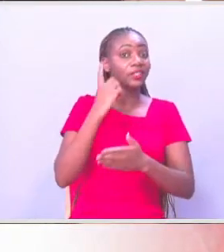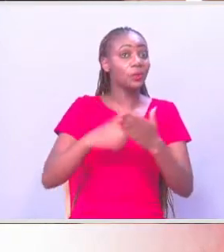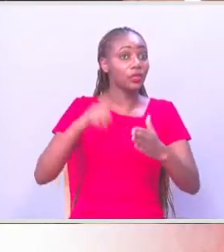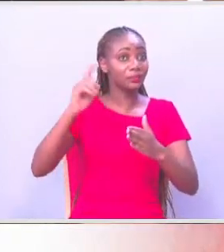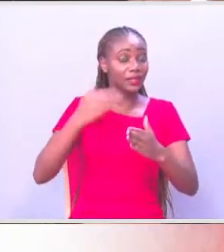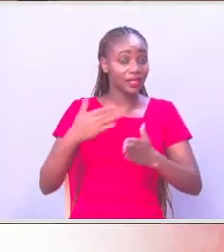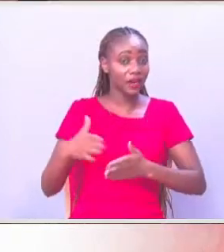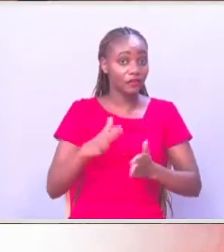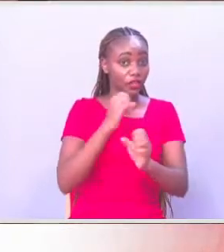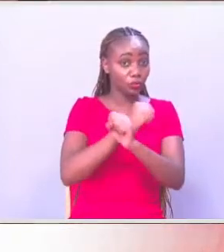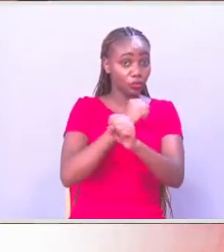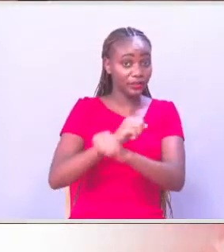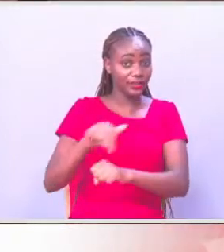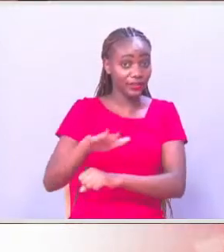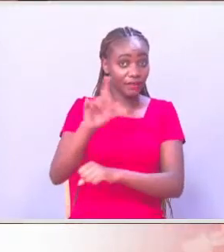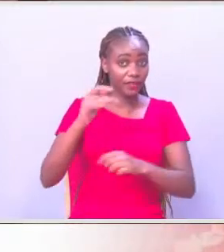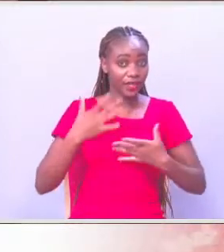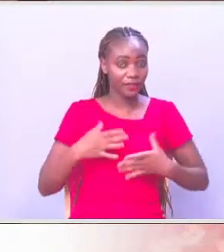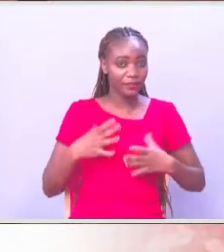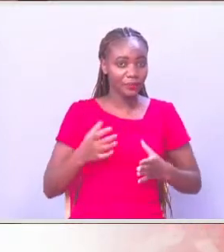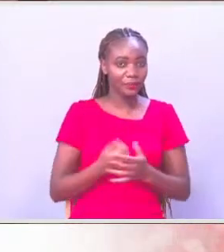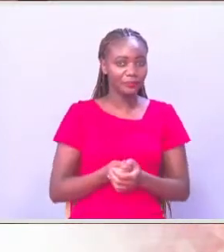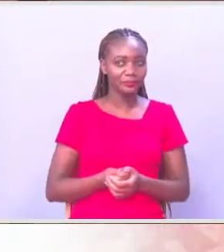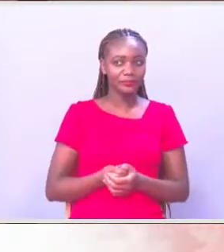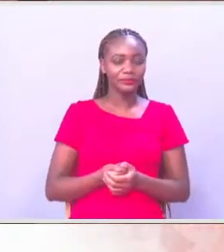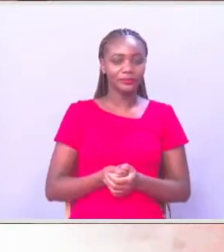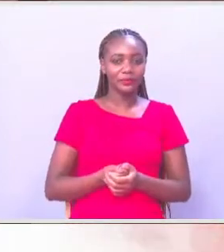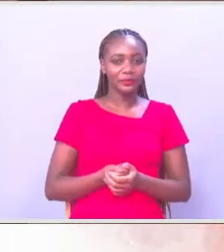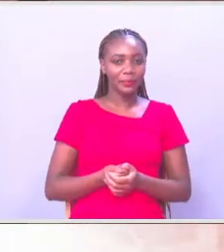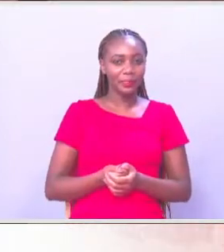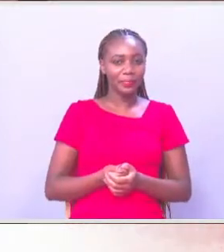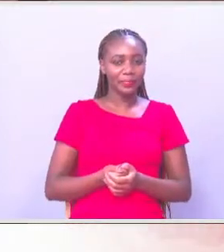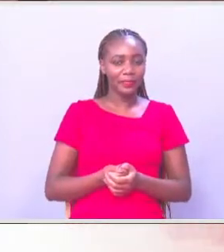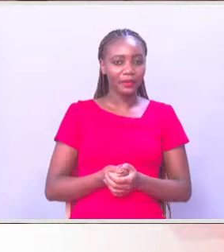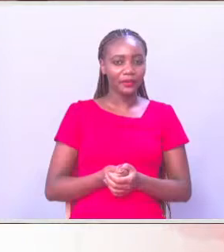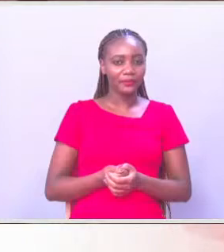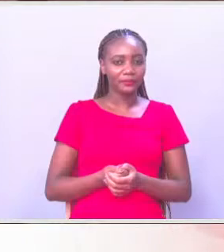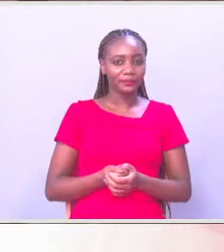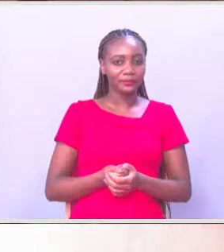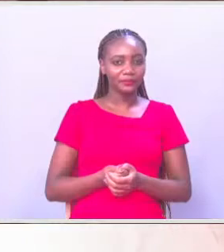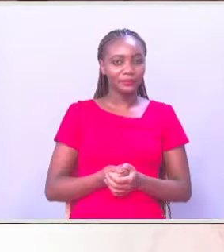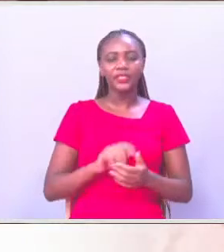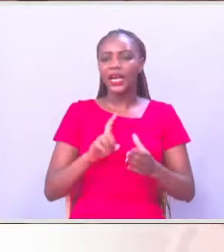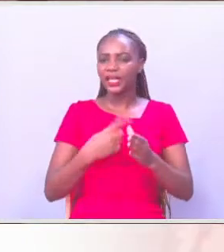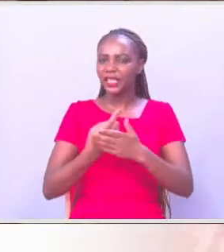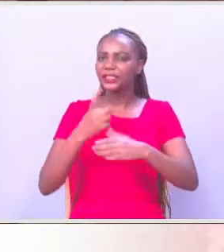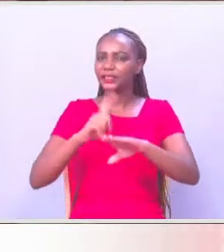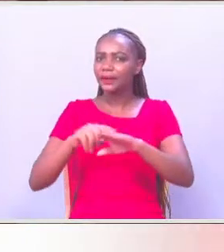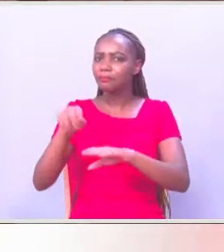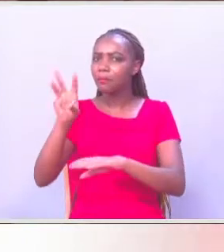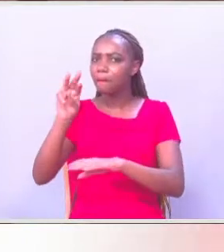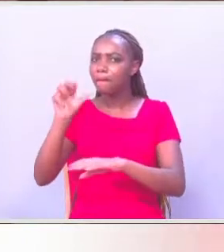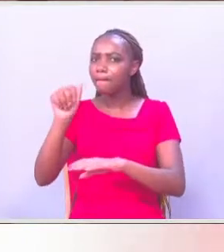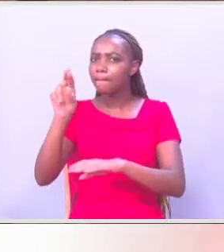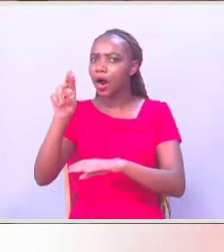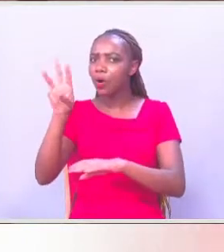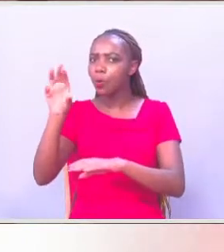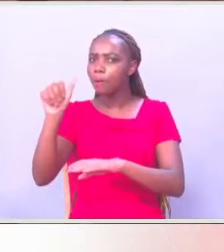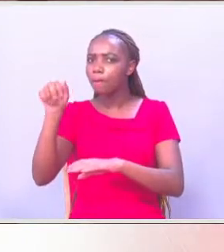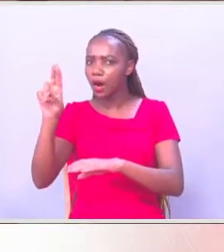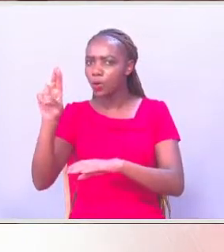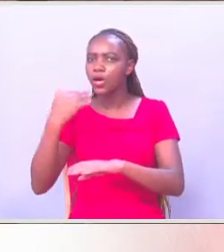the Africans. Sidipo nikasikia kuna kazi nyingine hapo karibu ya wakati wa MauMau, nikasikia